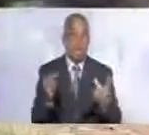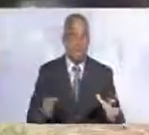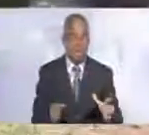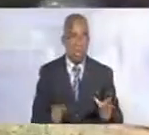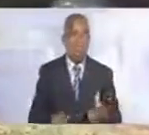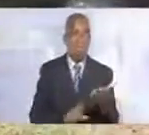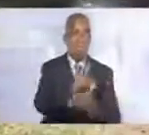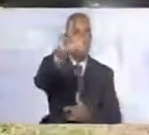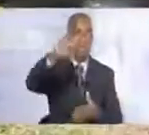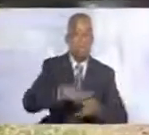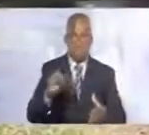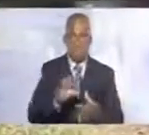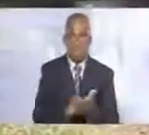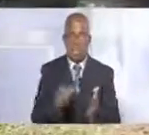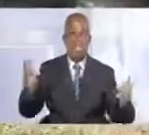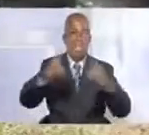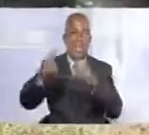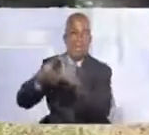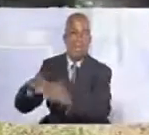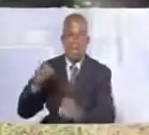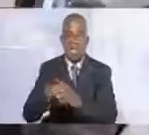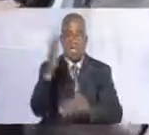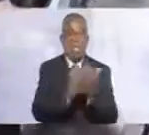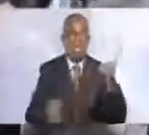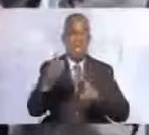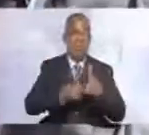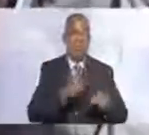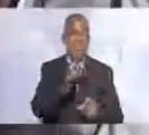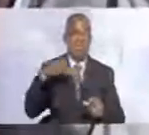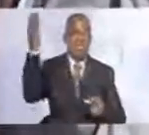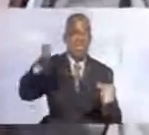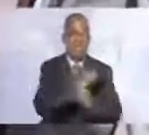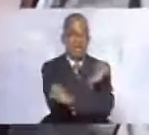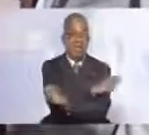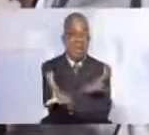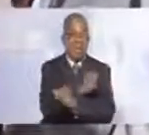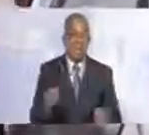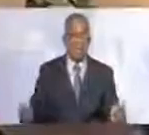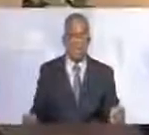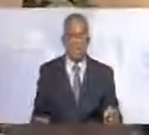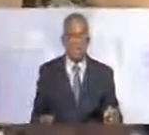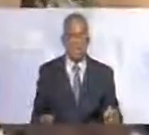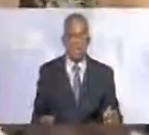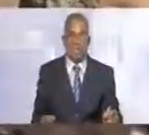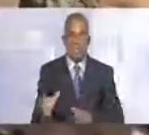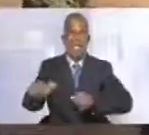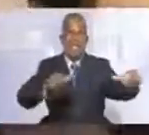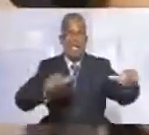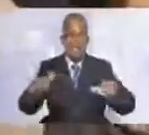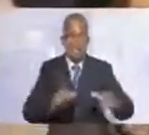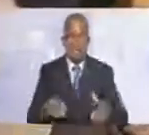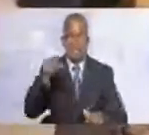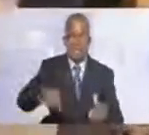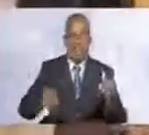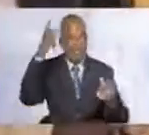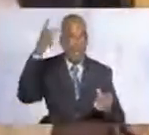le lycée moderne de Kounairi bénéficiera dans quelques mois d'un nouveau bâtiment de 3 classes pour décongestionner celles existantes. Des actions saluées par le préfet